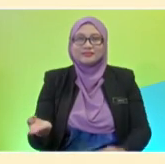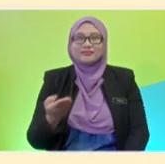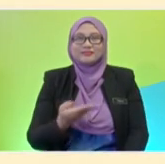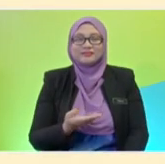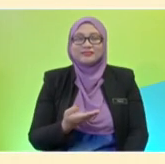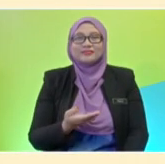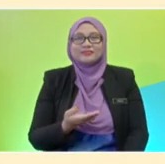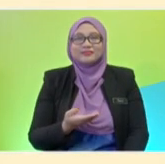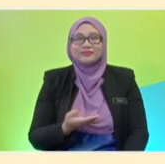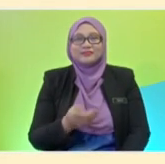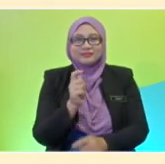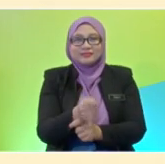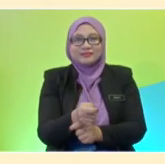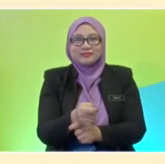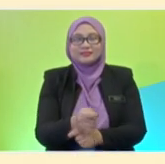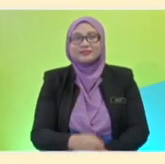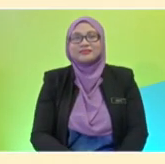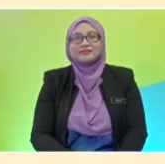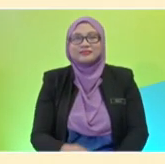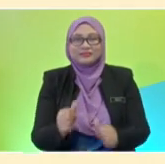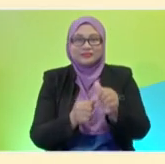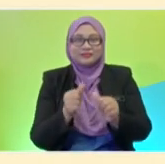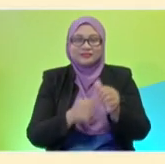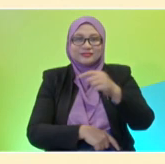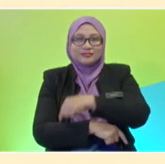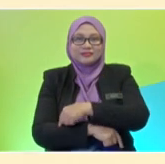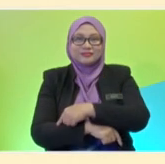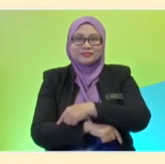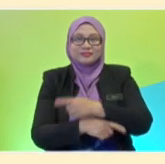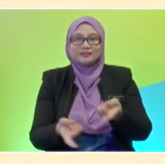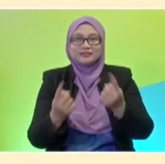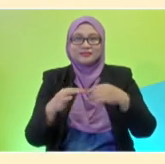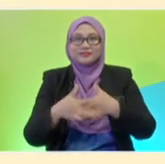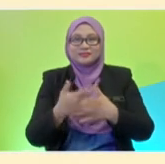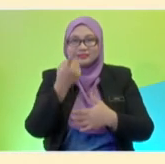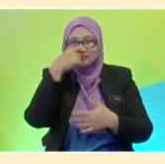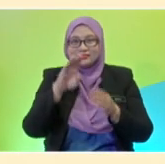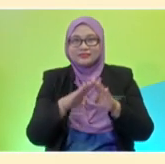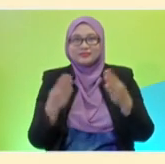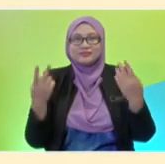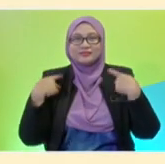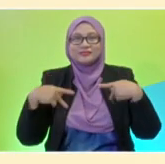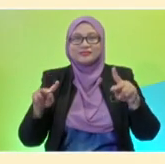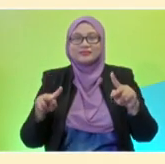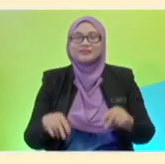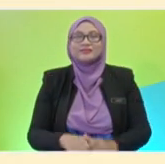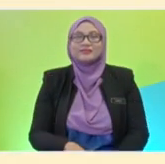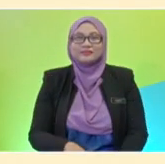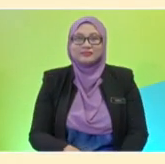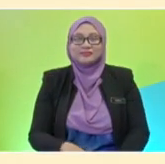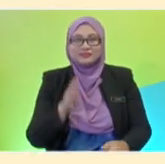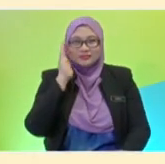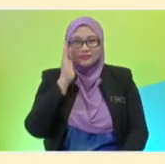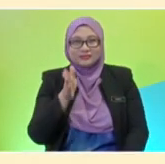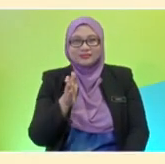pertanian Setiap hari dia akan datang awal untuk membuka kedai dia akan menyusun